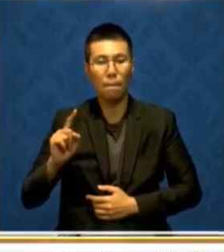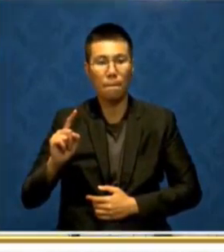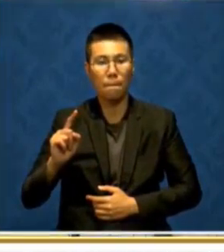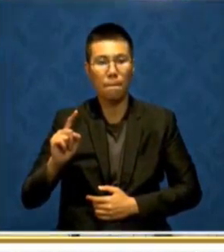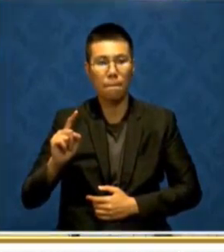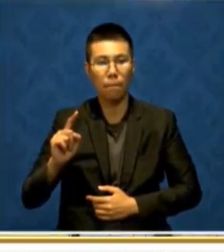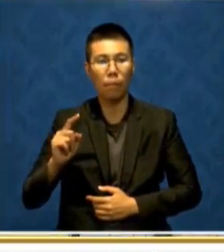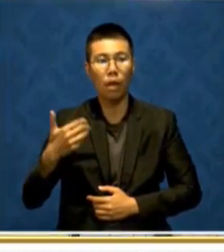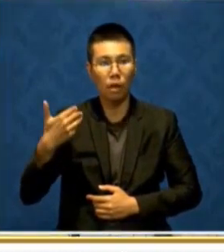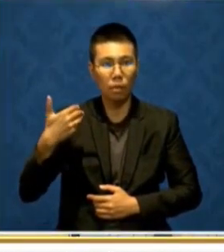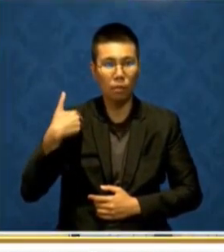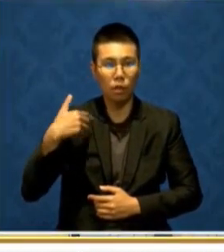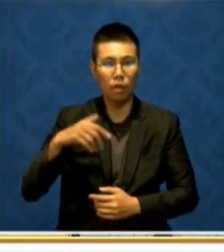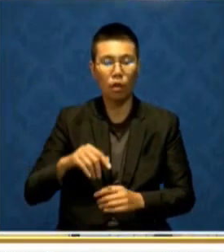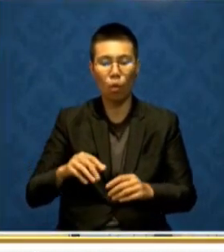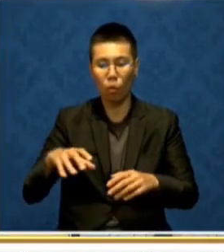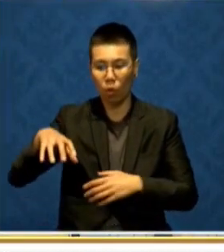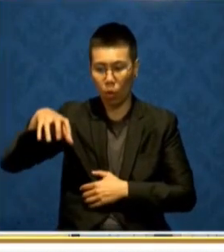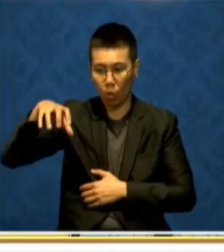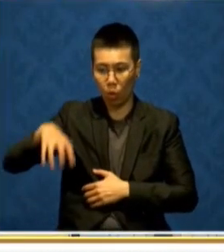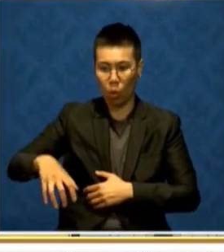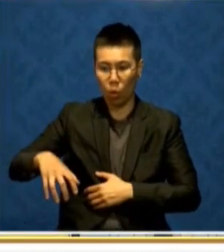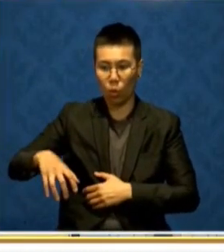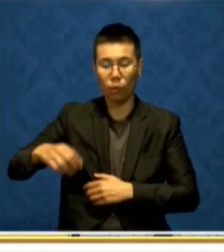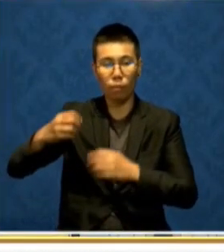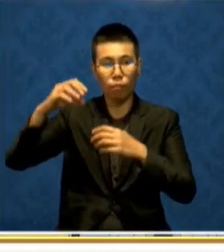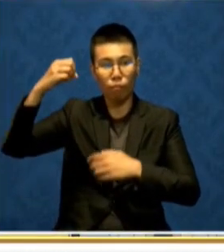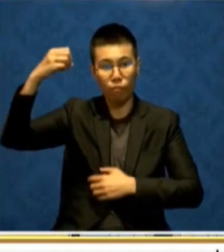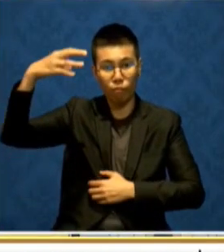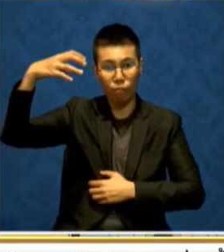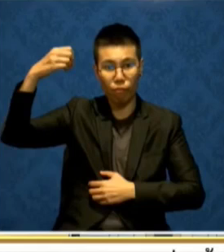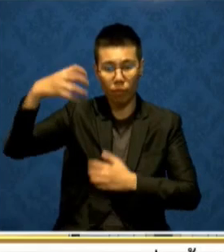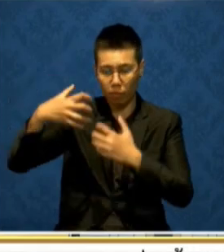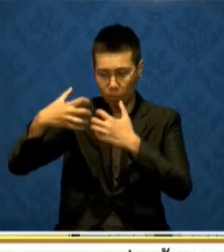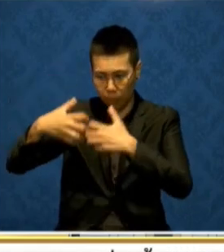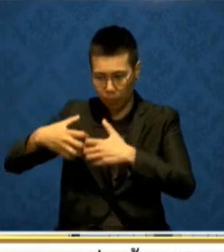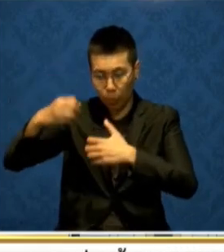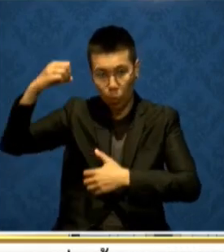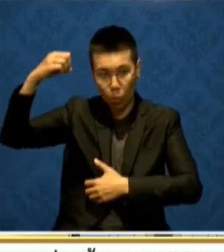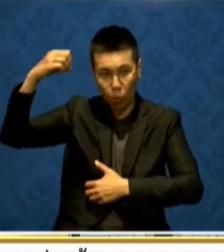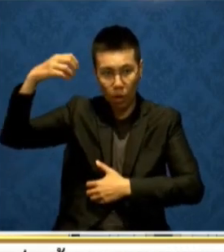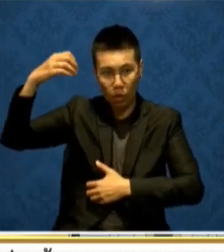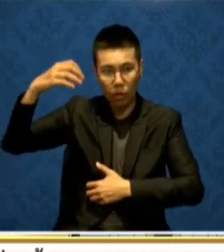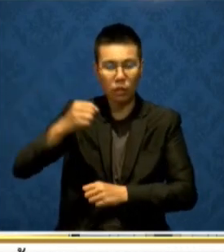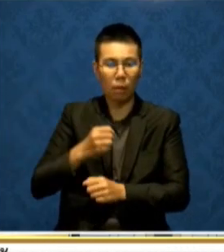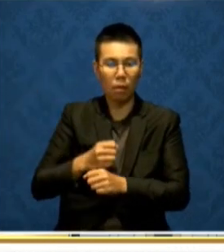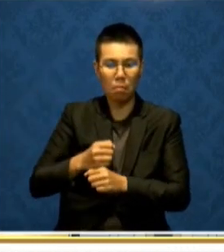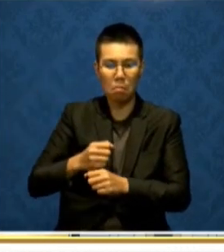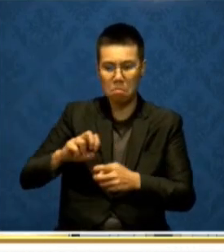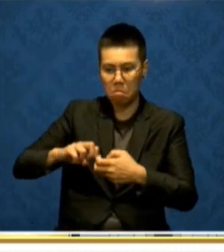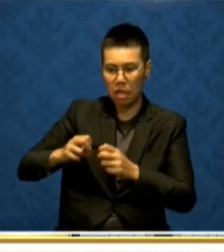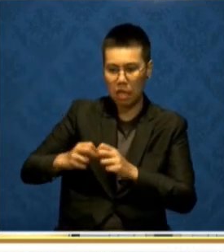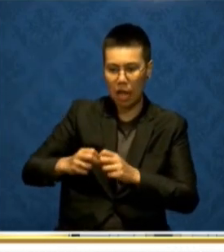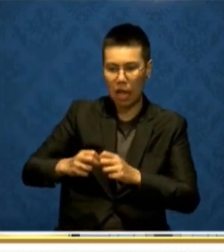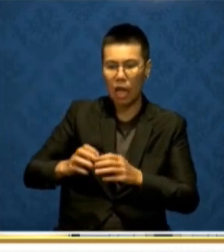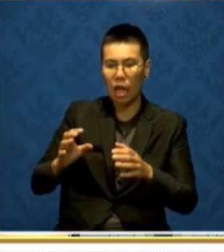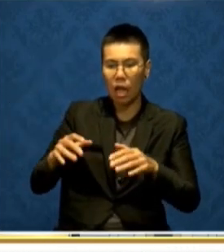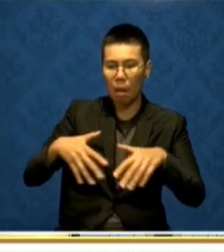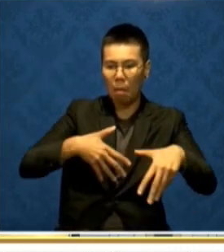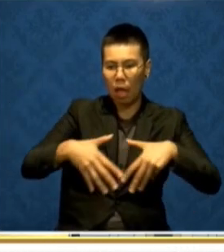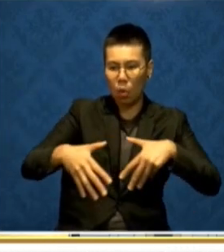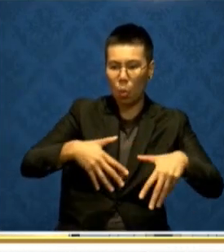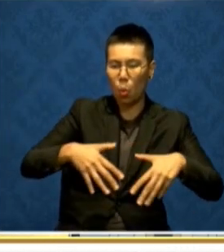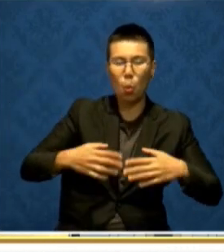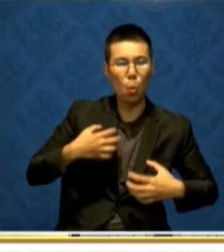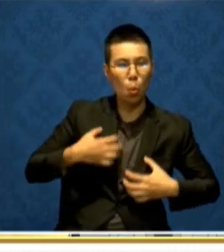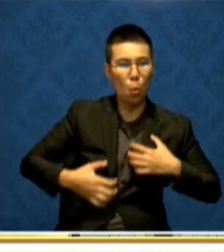ามีโงไ้ฟ้าที่อยในพ้นที่ได้ส้างคามเดอดร้อนให้กพนแชนโดยมีรถบัทุกหนัก